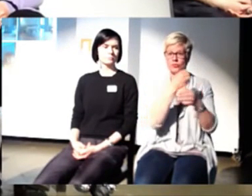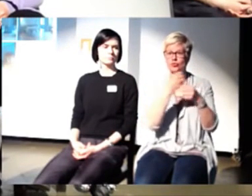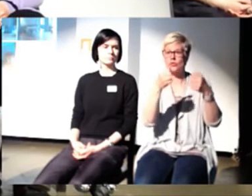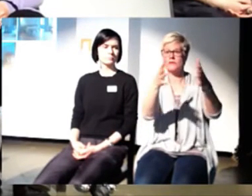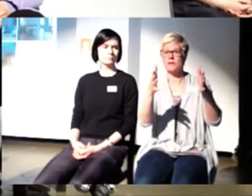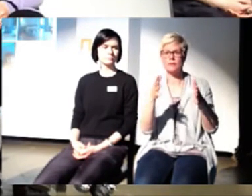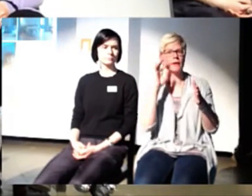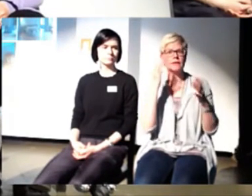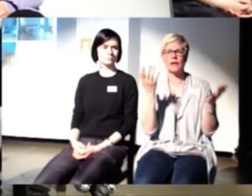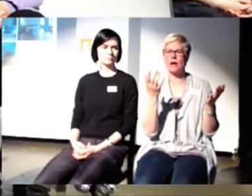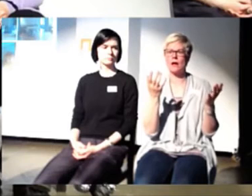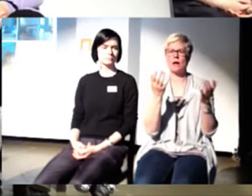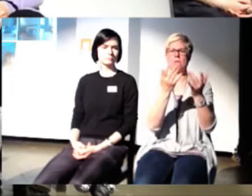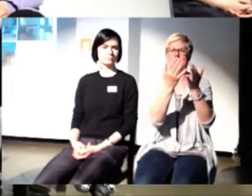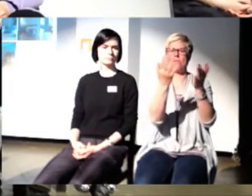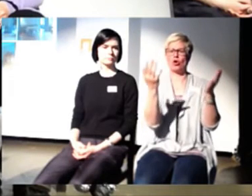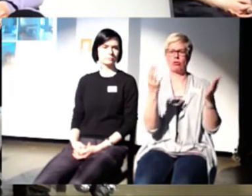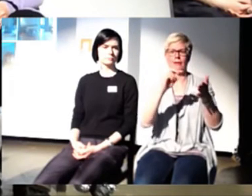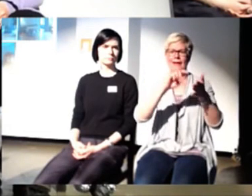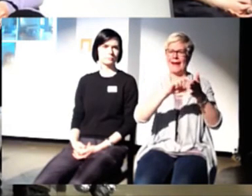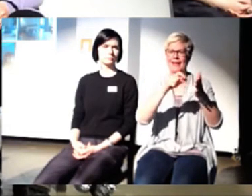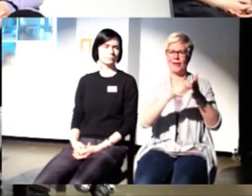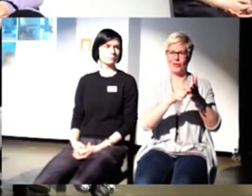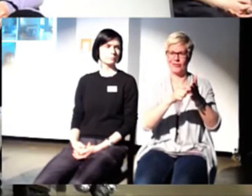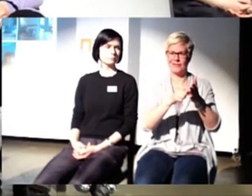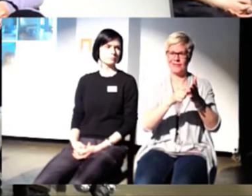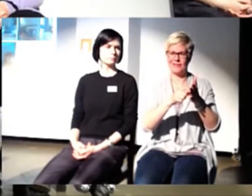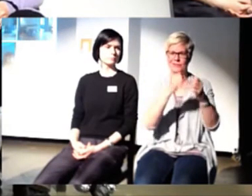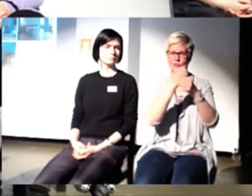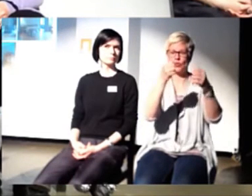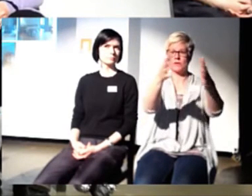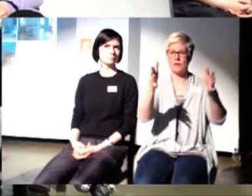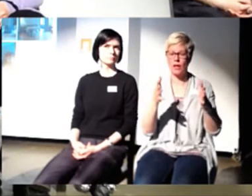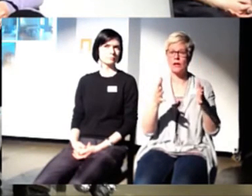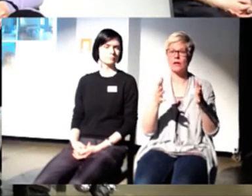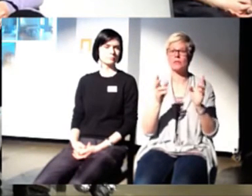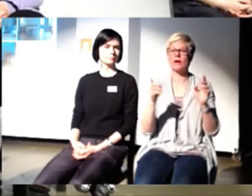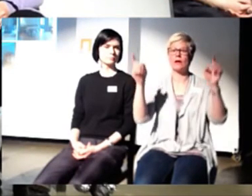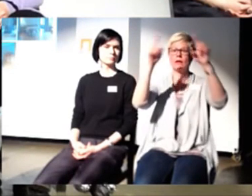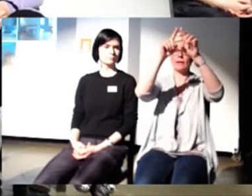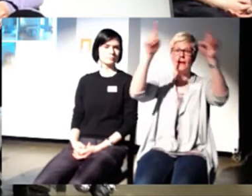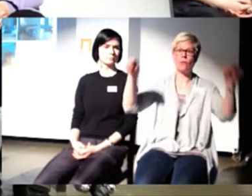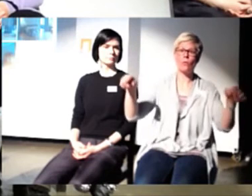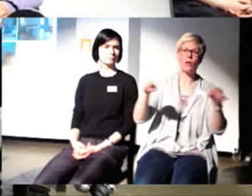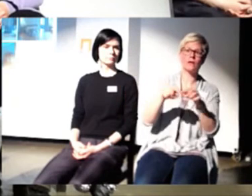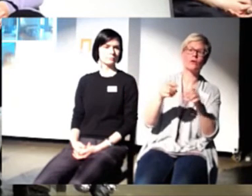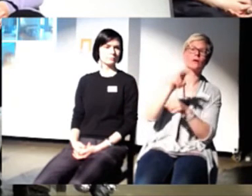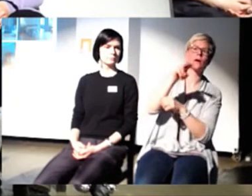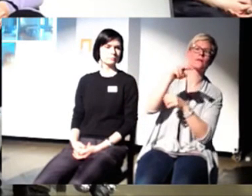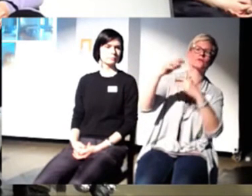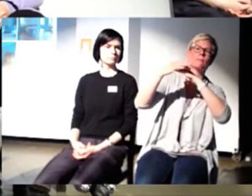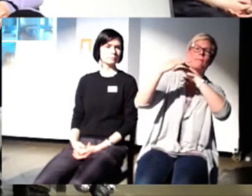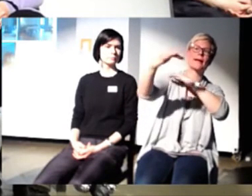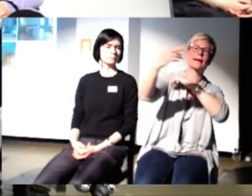tiedä montako, aika monta neliömetriä. Siellä ovat ikkunat mereen päin. Ne seinät